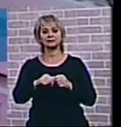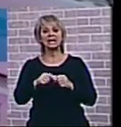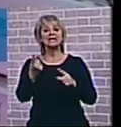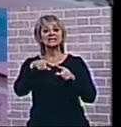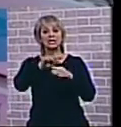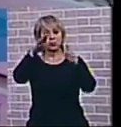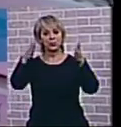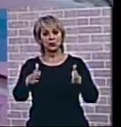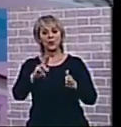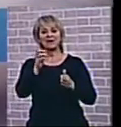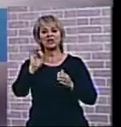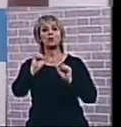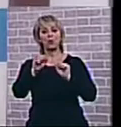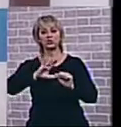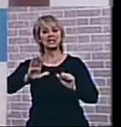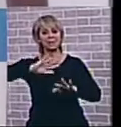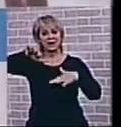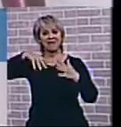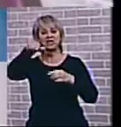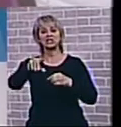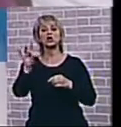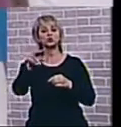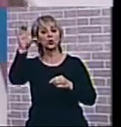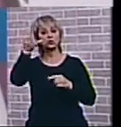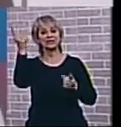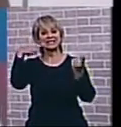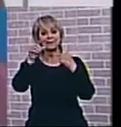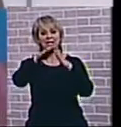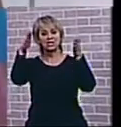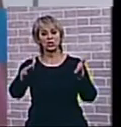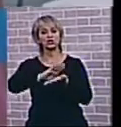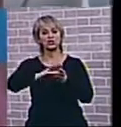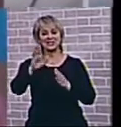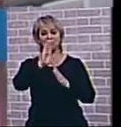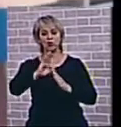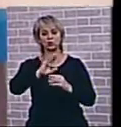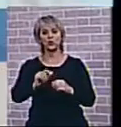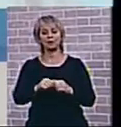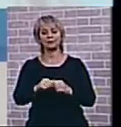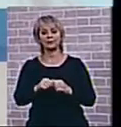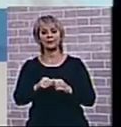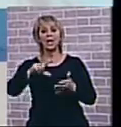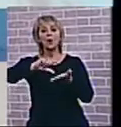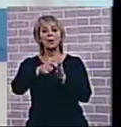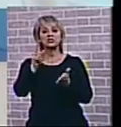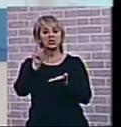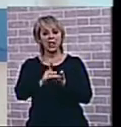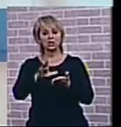этим прибором квартиру можно не проветривать. Ростовские ученые изобрели генератор чистого воздуха. Помещение